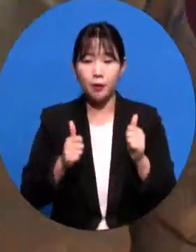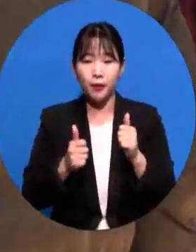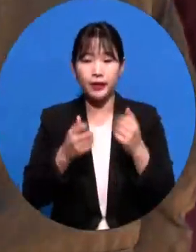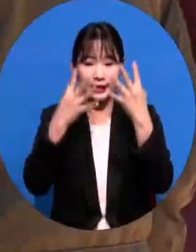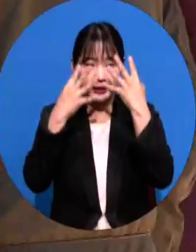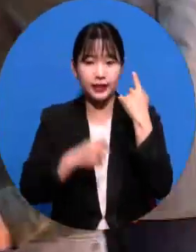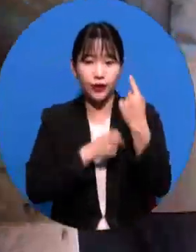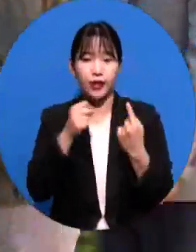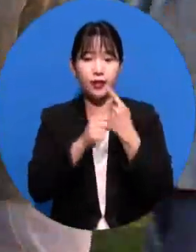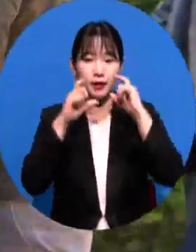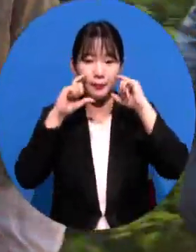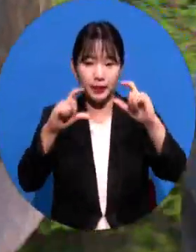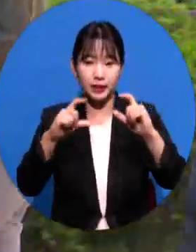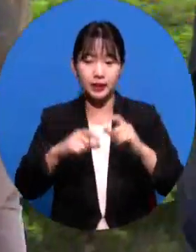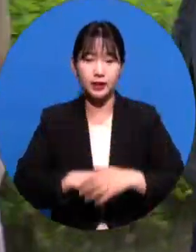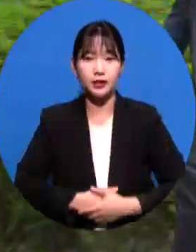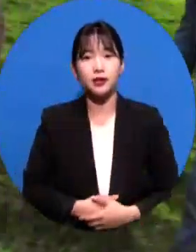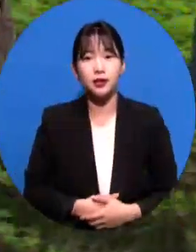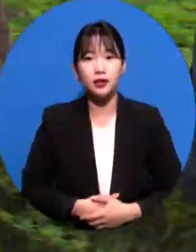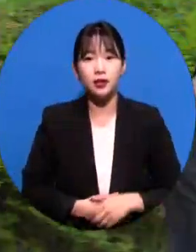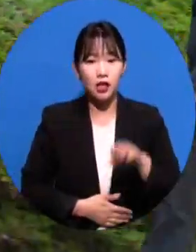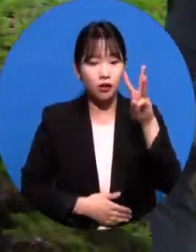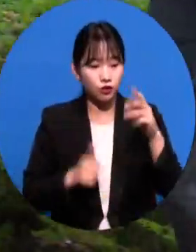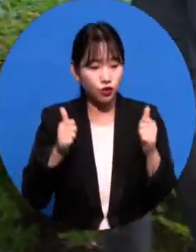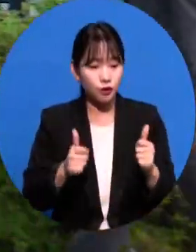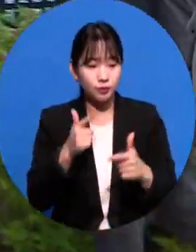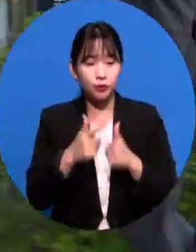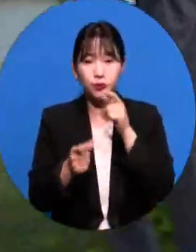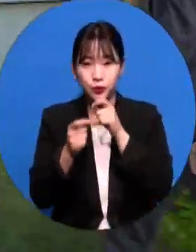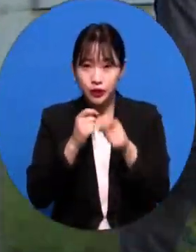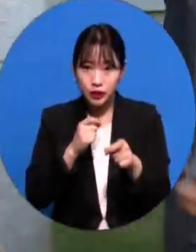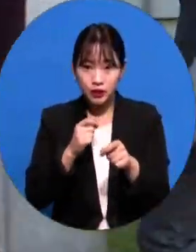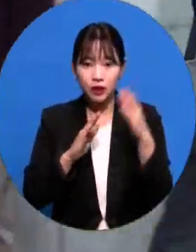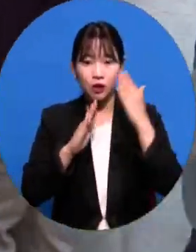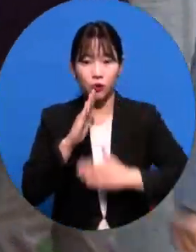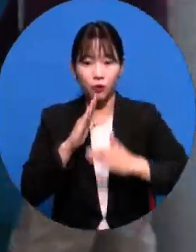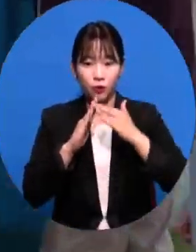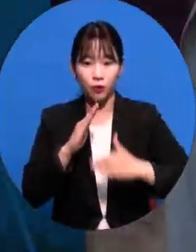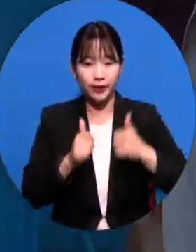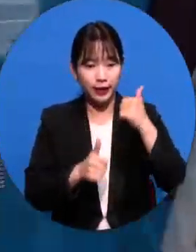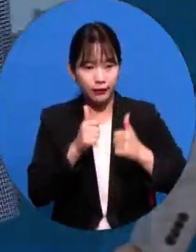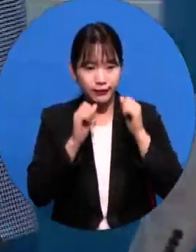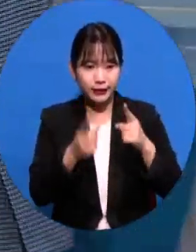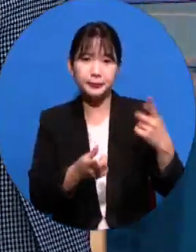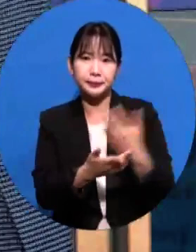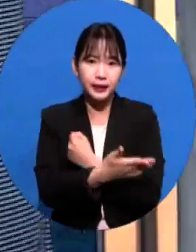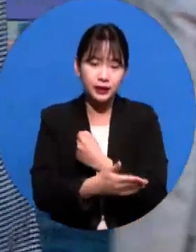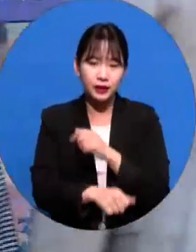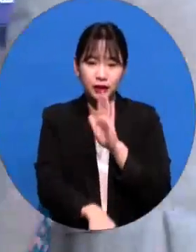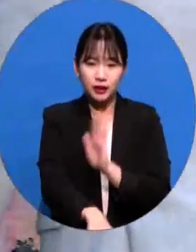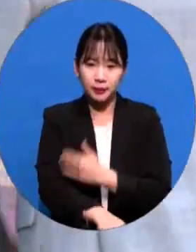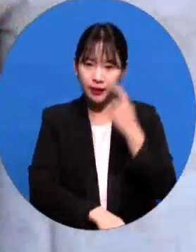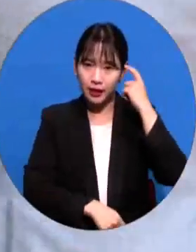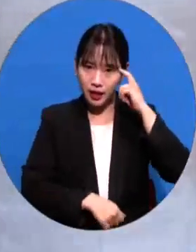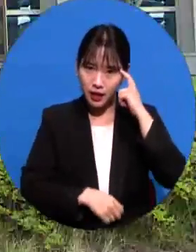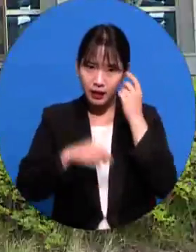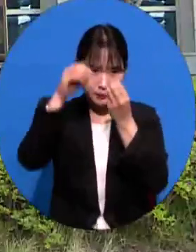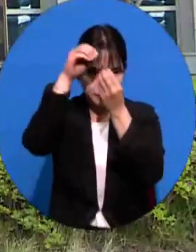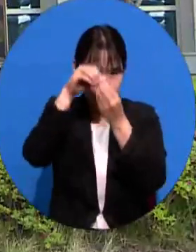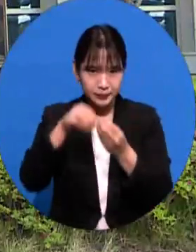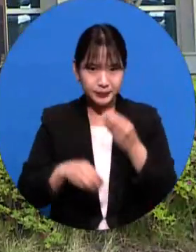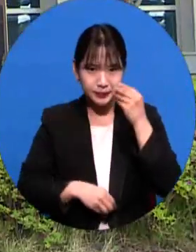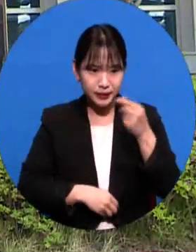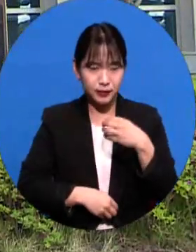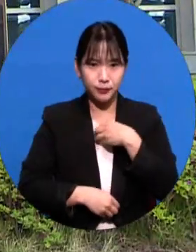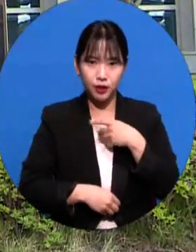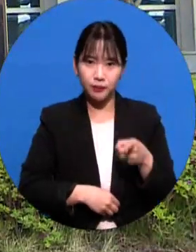1년을 선고했습니다 광주지법 목포지원 은 공정한 경쟁 기회를 박탈하고 왜곡된 인식과 관행을 고착화